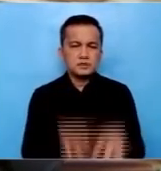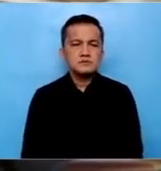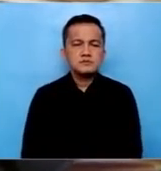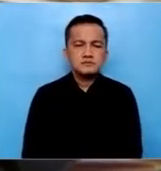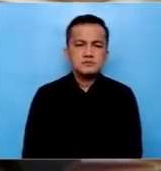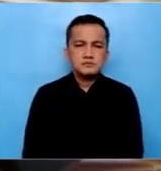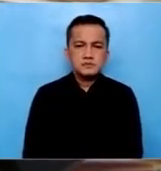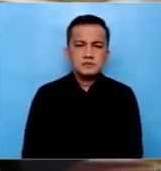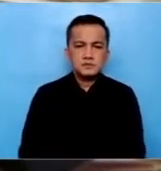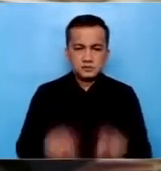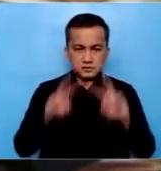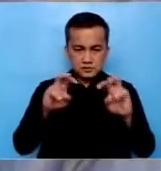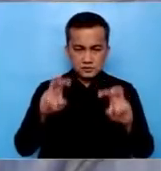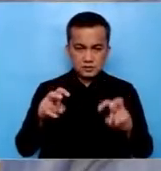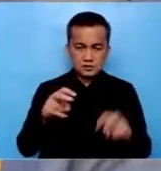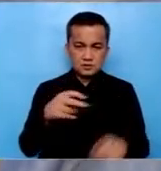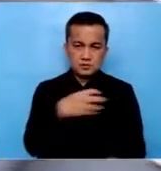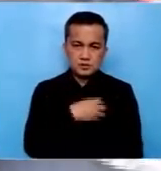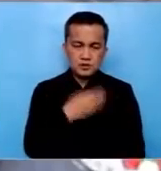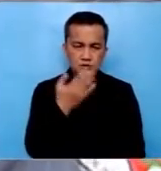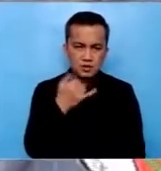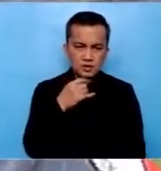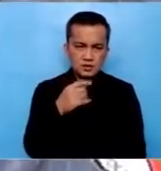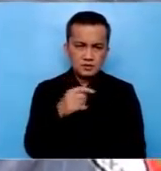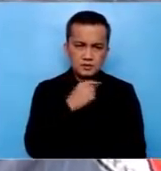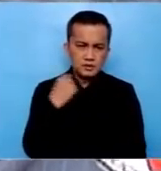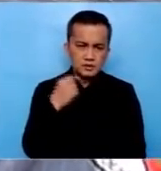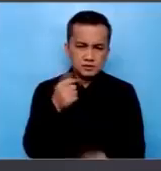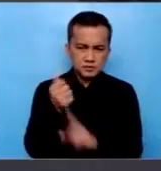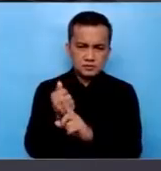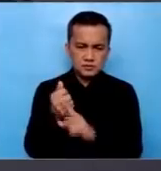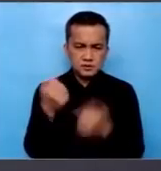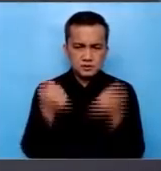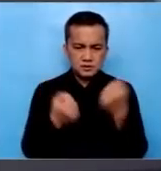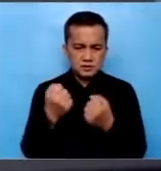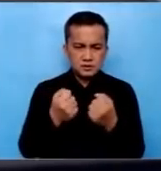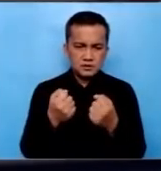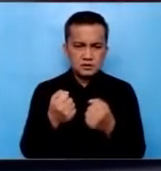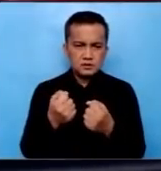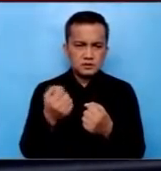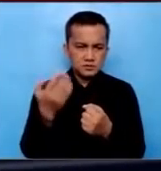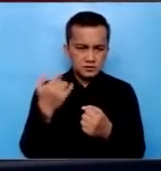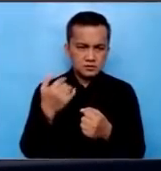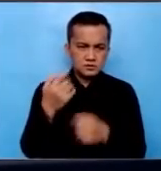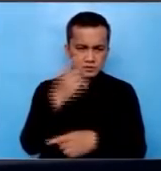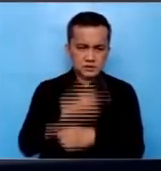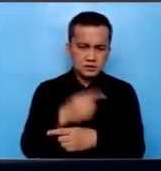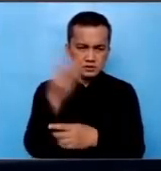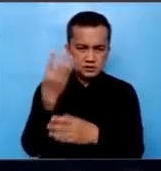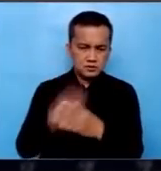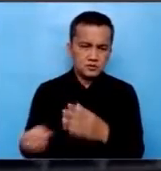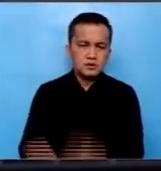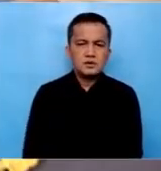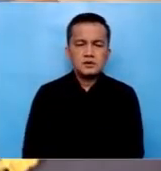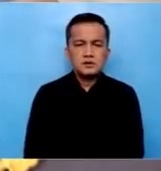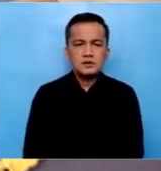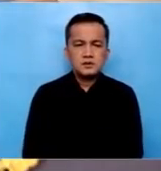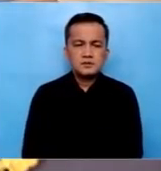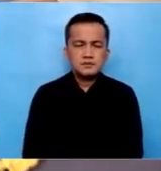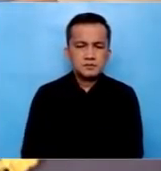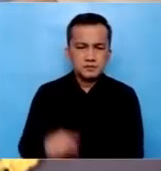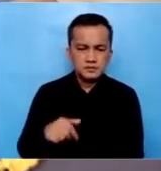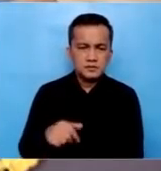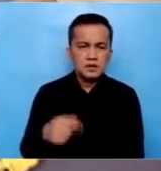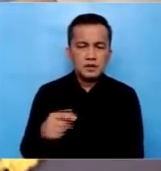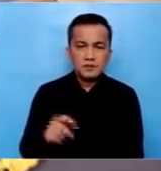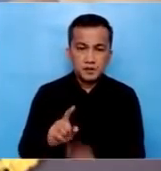ng mga otoridad kung bakit ang pari ang mismong nagmamaneho ng kanyang sasakyan noong araw na biglas ang nawala. Pagka maglalakad siya, may driver siya.